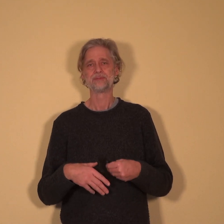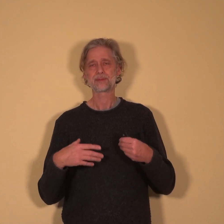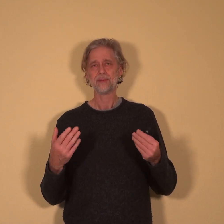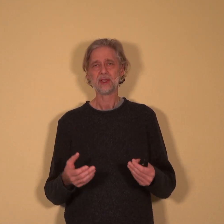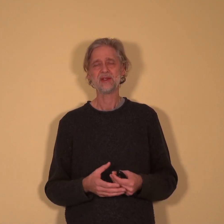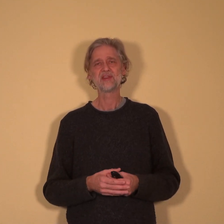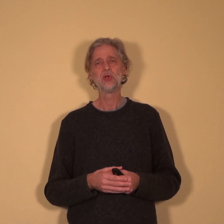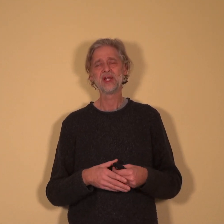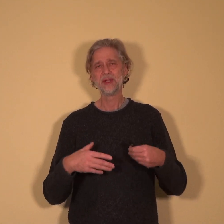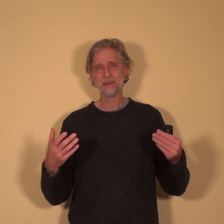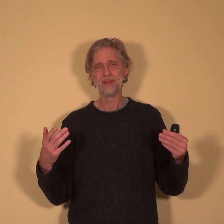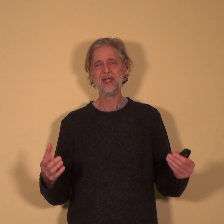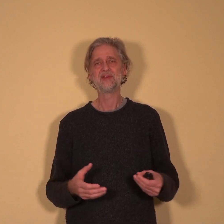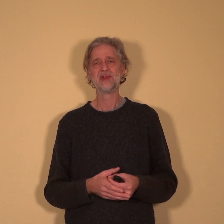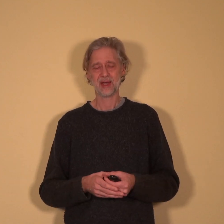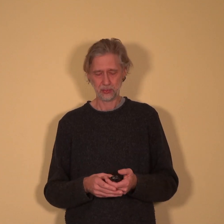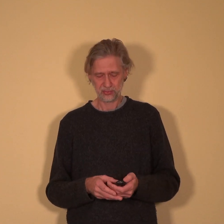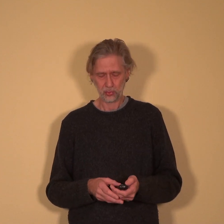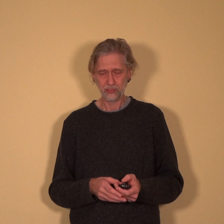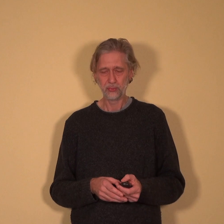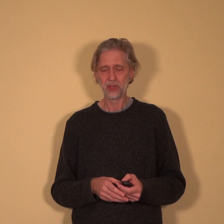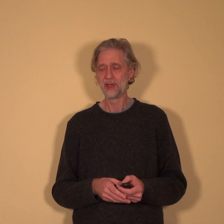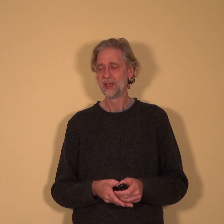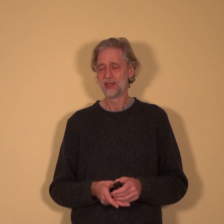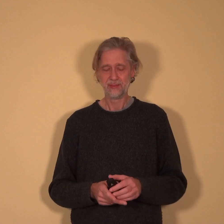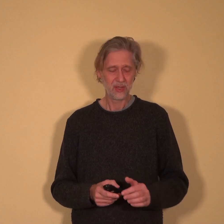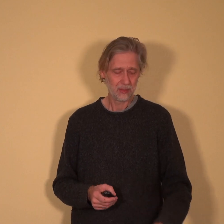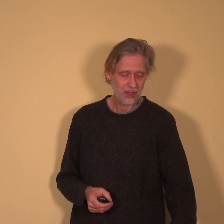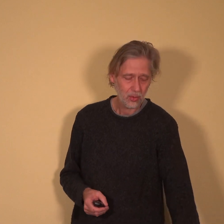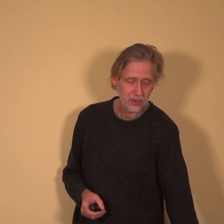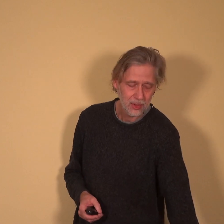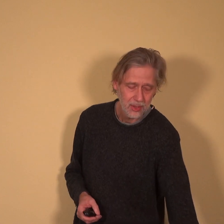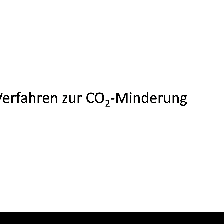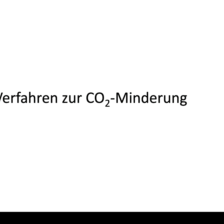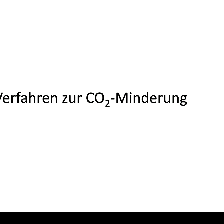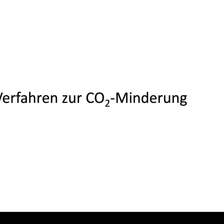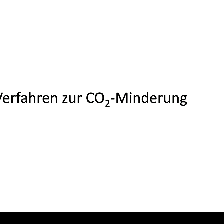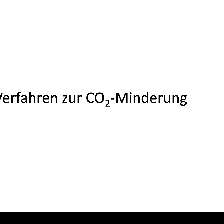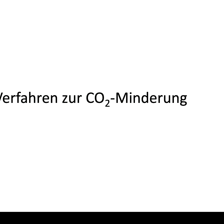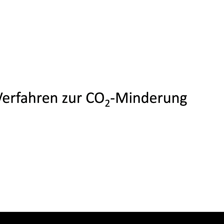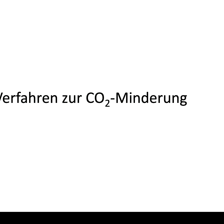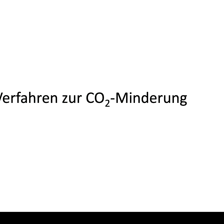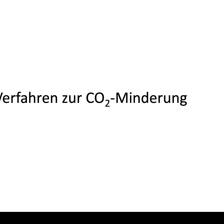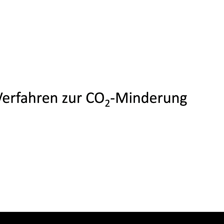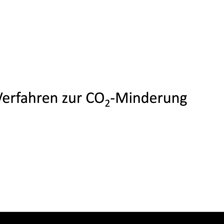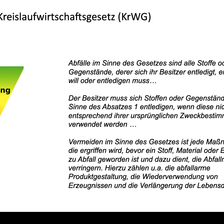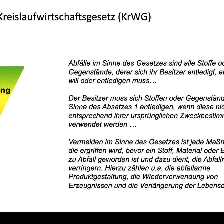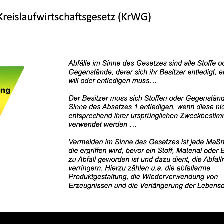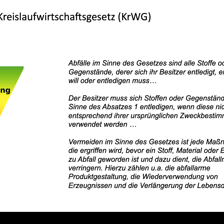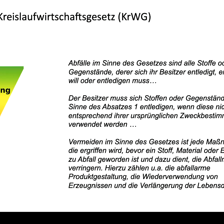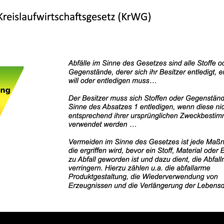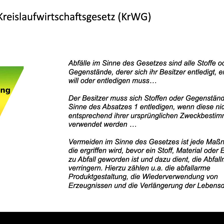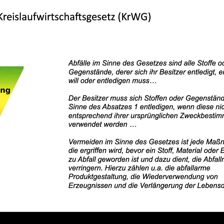bisher. Das würde nämlich eben nicht zu dieser Reduktion führen, die wir brauchen. Also wir wollen jetzt im Einzelnen